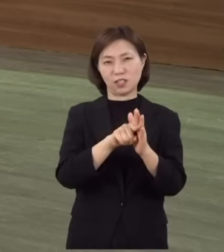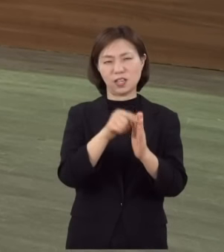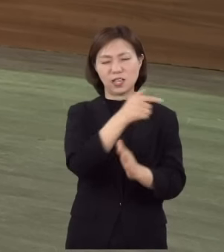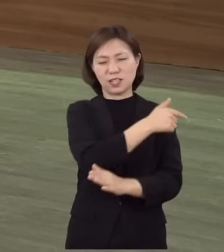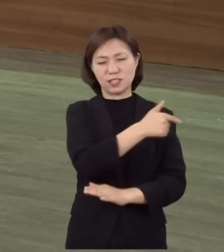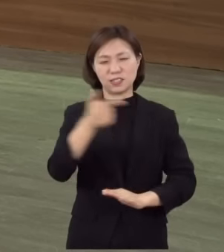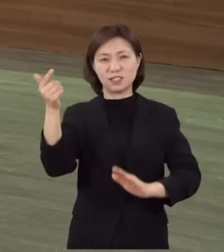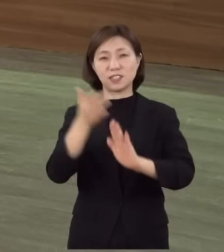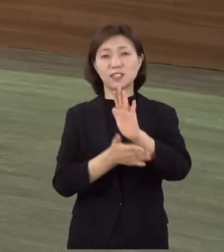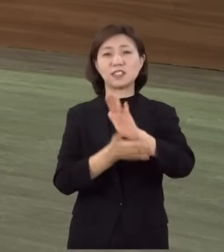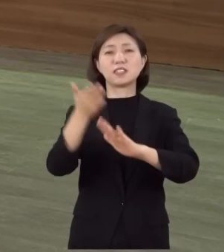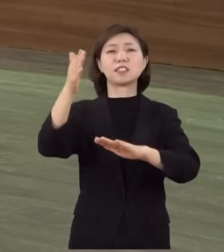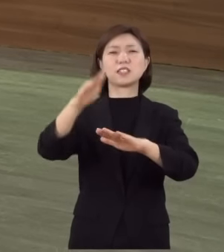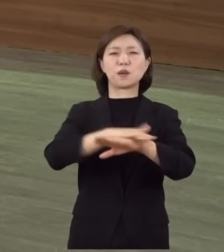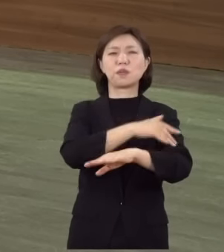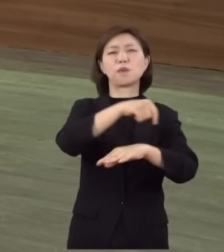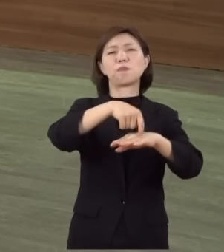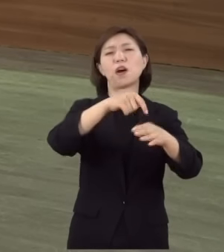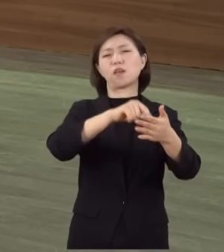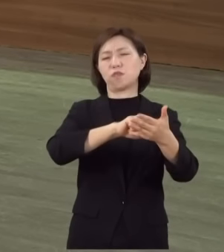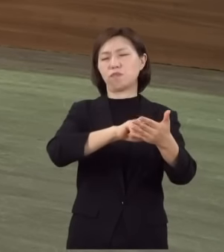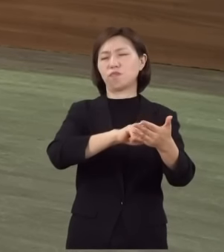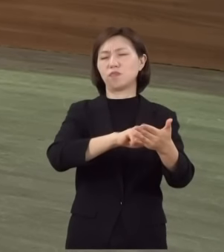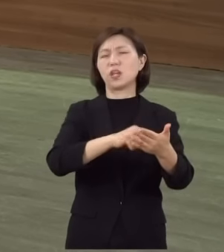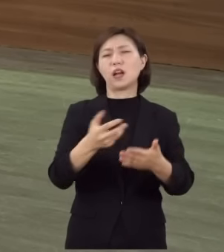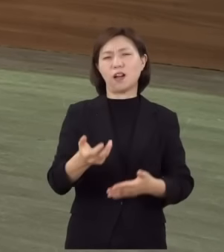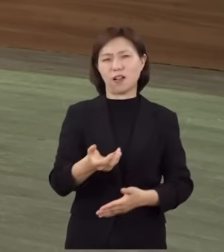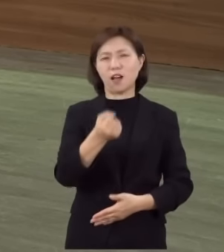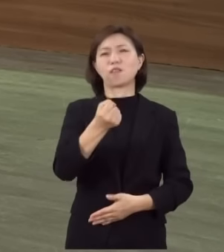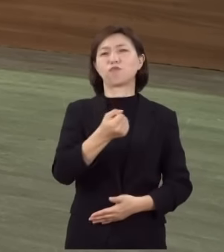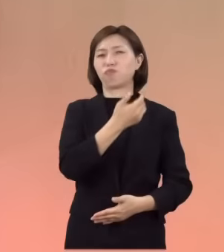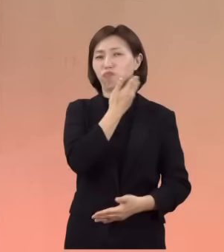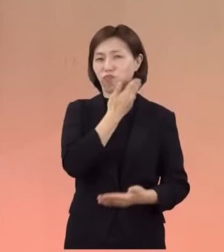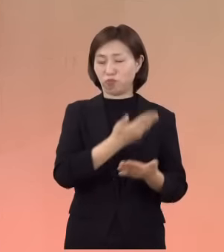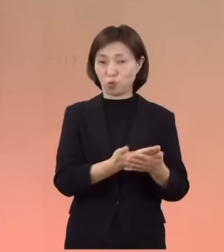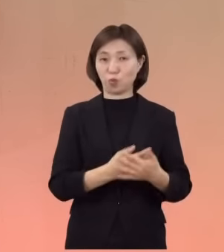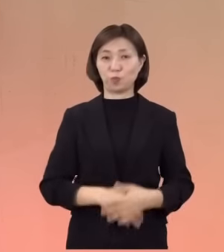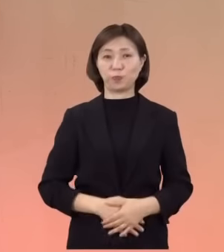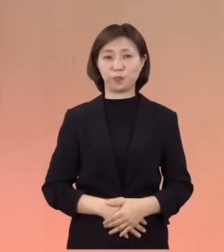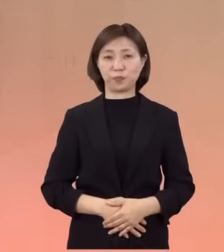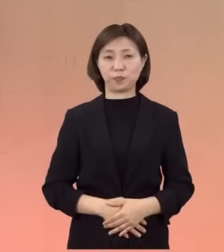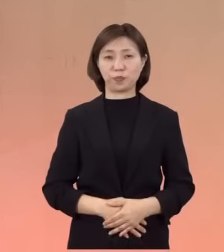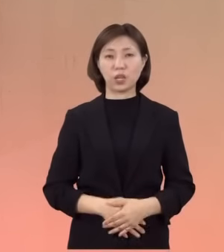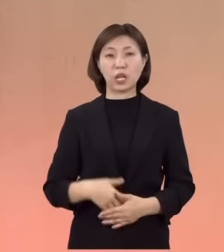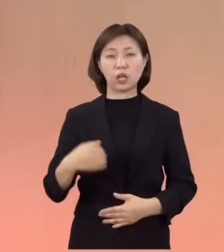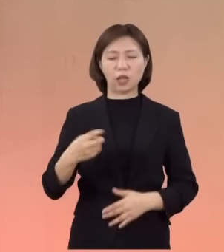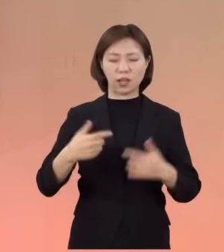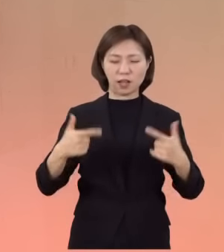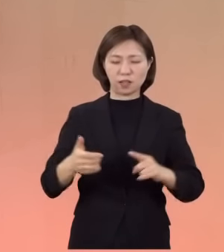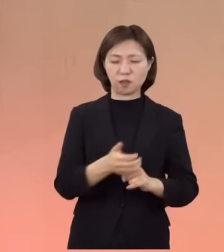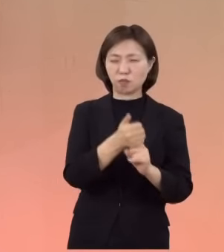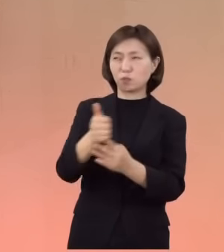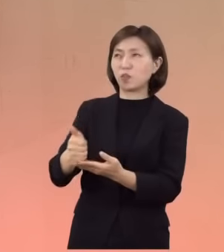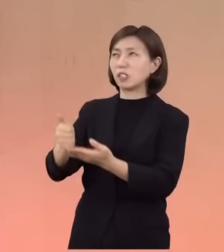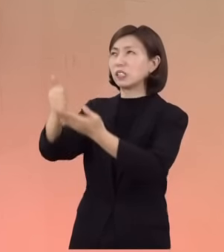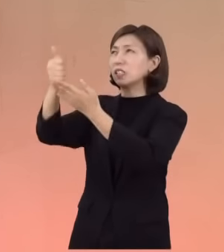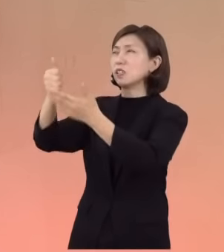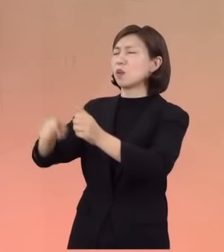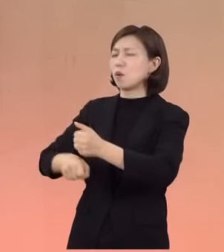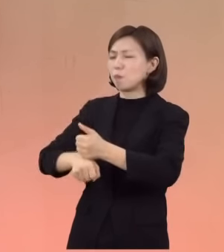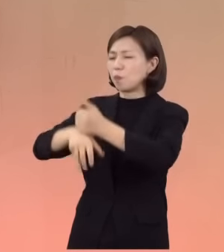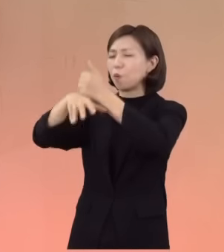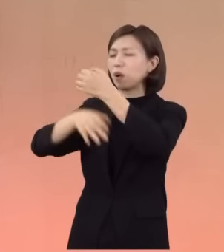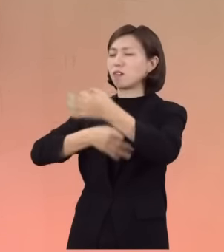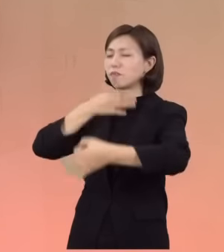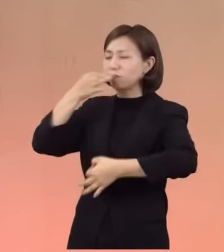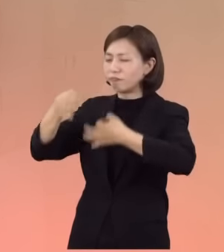큰 대비심 큰 보리심을 바라며 항상 불보살의 명호와